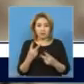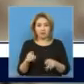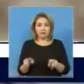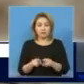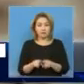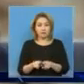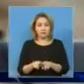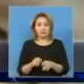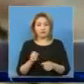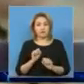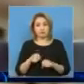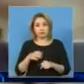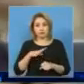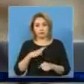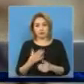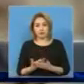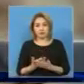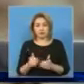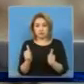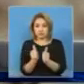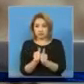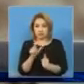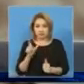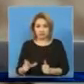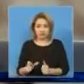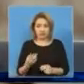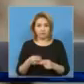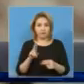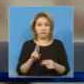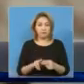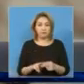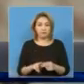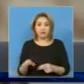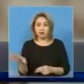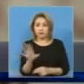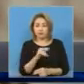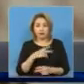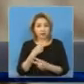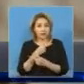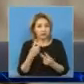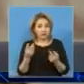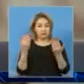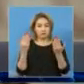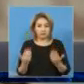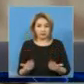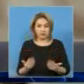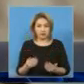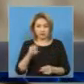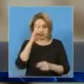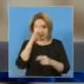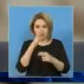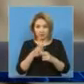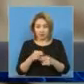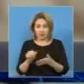сондықтан мұш шығып қалу мүмкін, сіздерге ең жақын адам, сондықтан бүкіл жерді қарап, енді біне бүгін нағашым